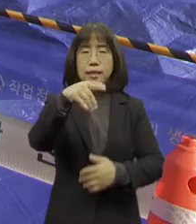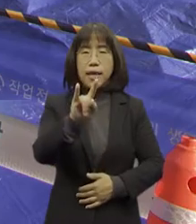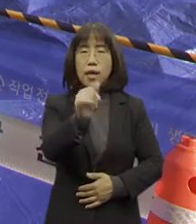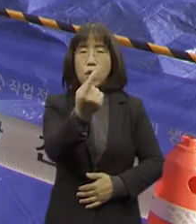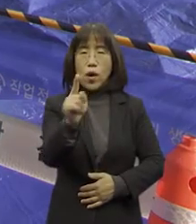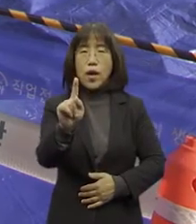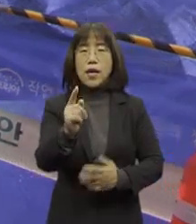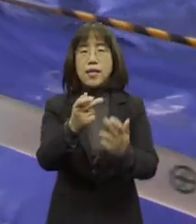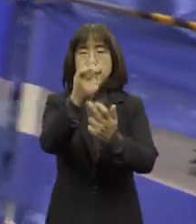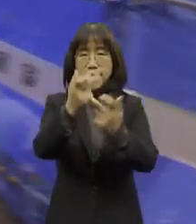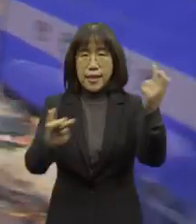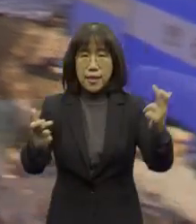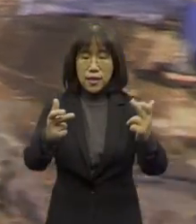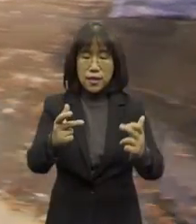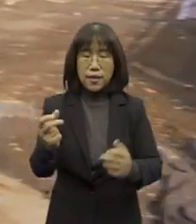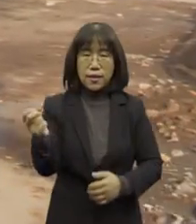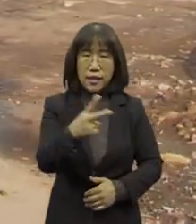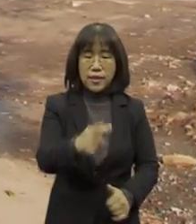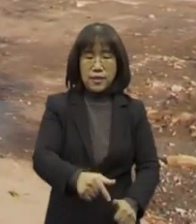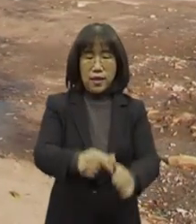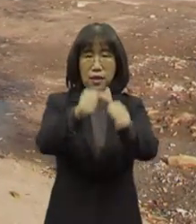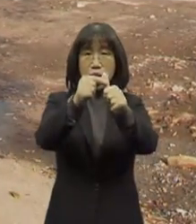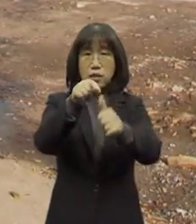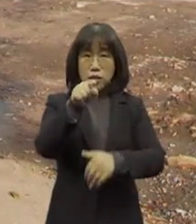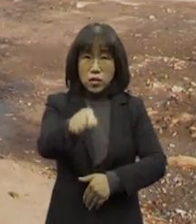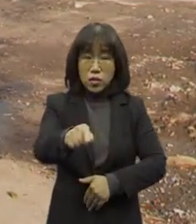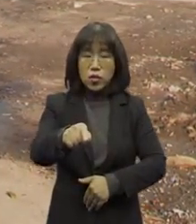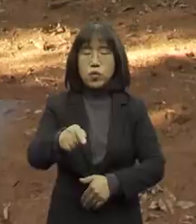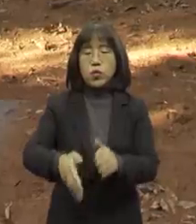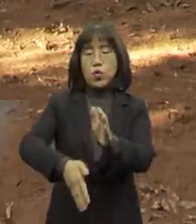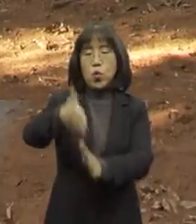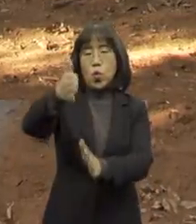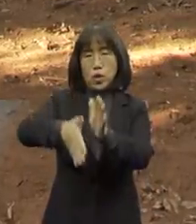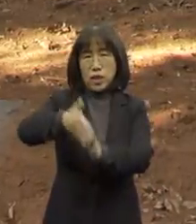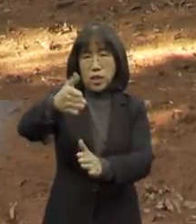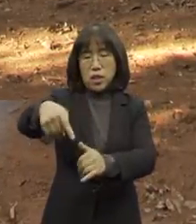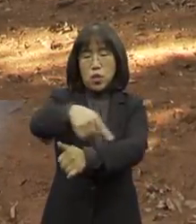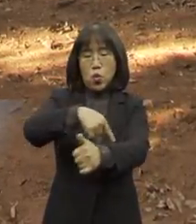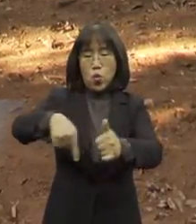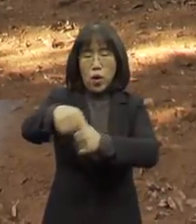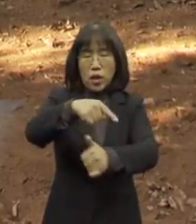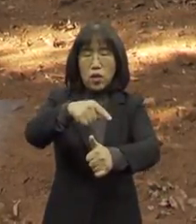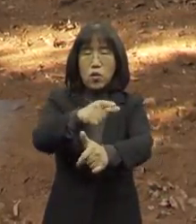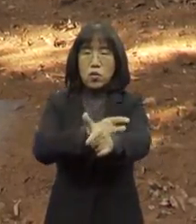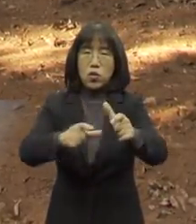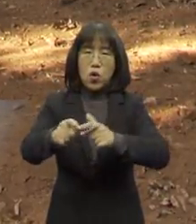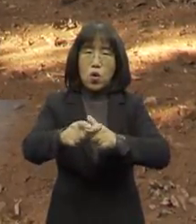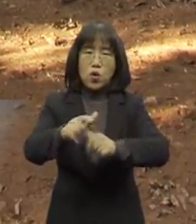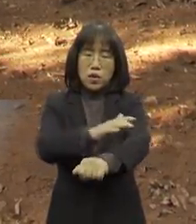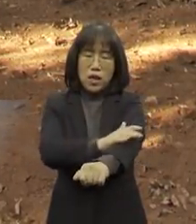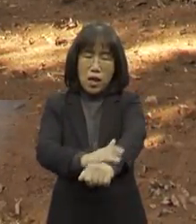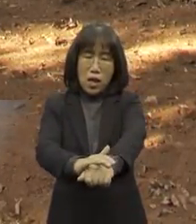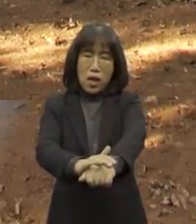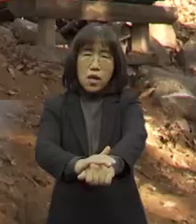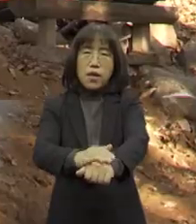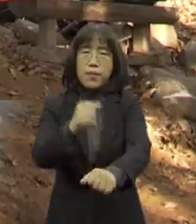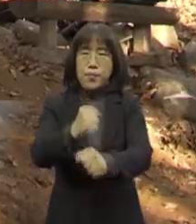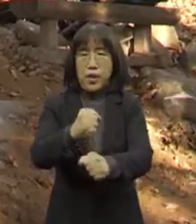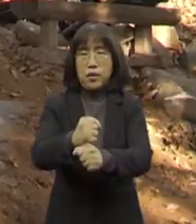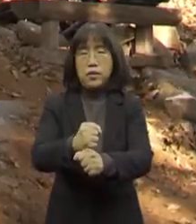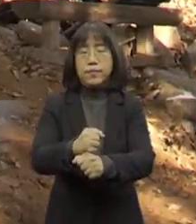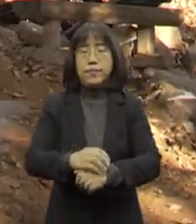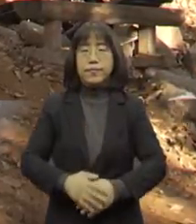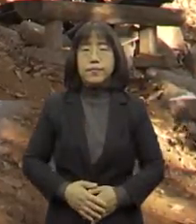사업은 유실되는 자원으로 도시환경 개선에 앞장선 좋은 사례로 평가를 받았습니다. 해당